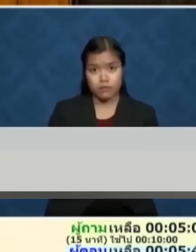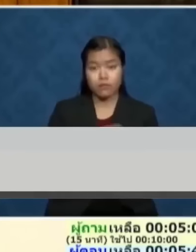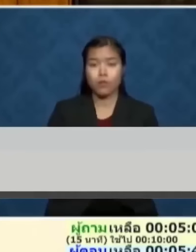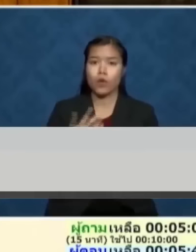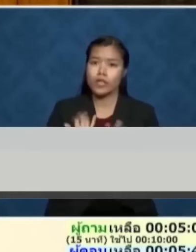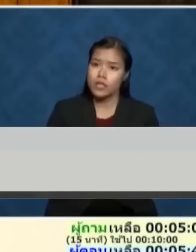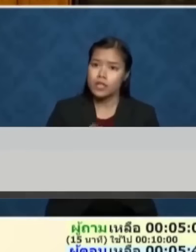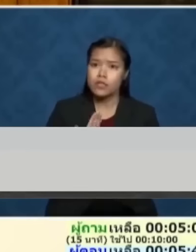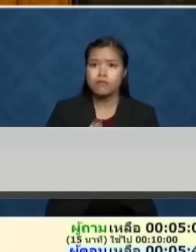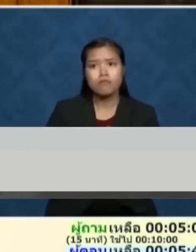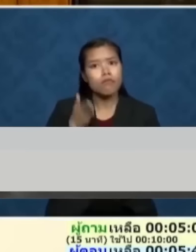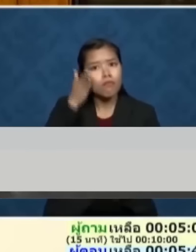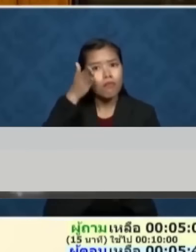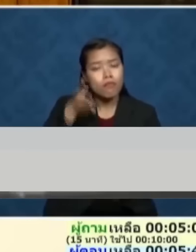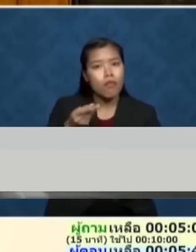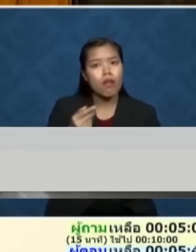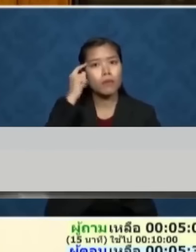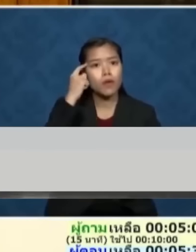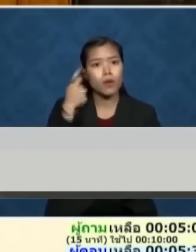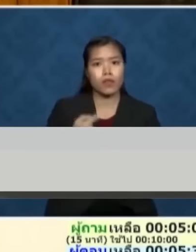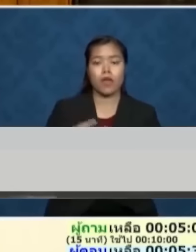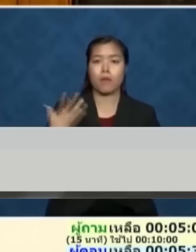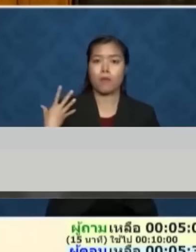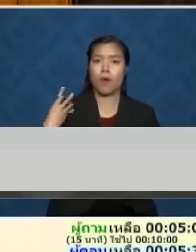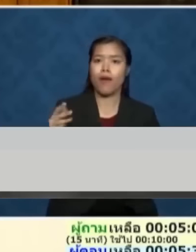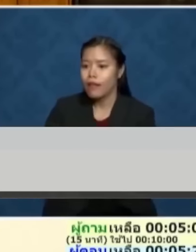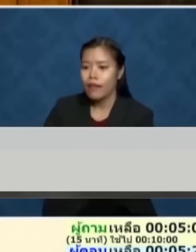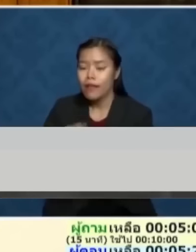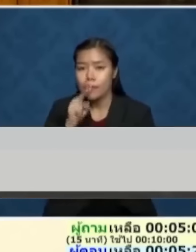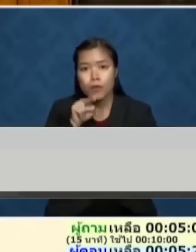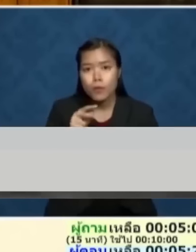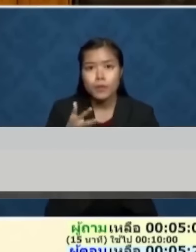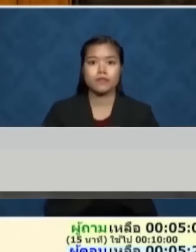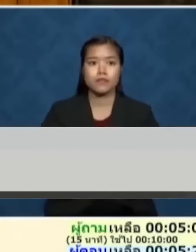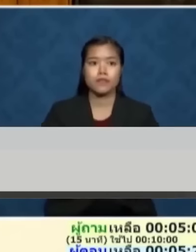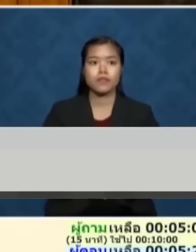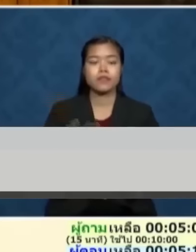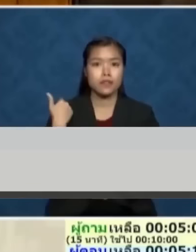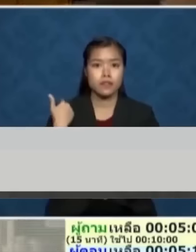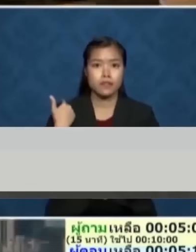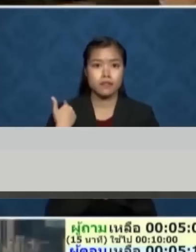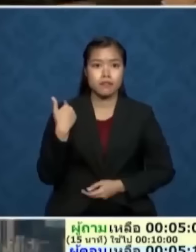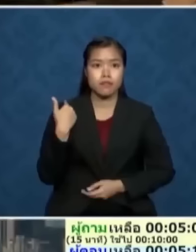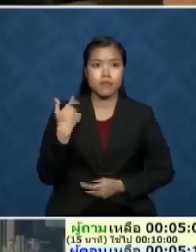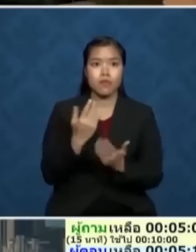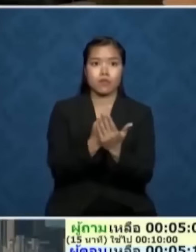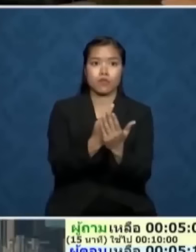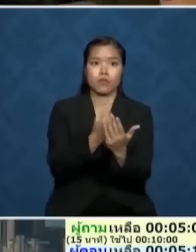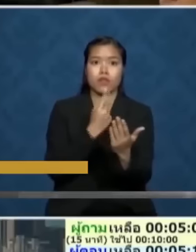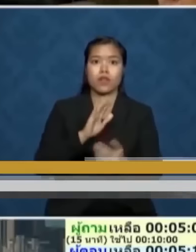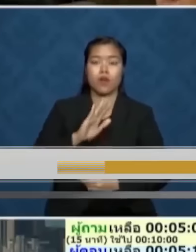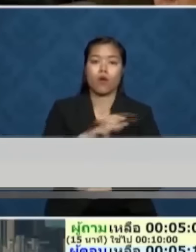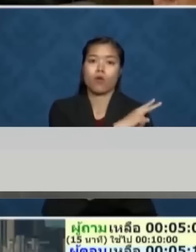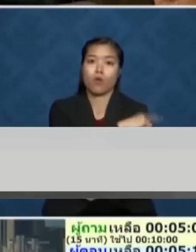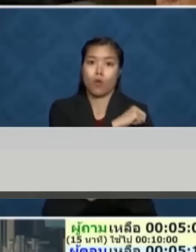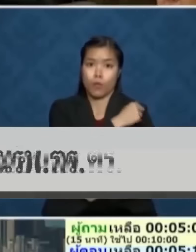หรือเมื่อไหร่แต่ว่าถึงเมื่อวานเอกสารยังไม่มาเมื่อสักครู่มีตัวแทนของโรงพย